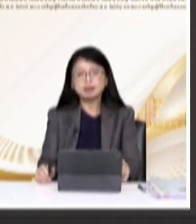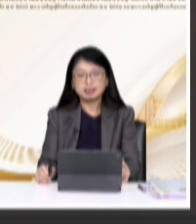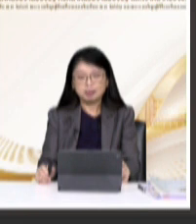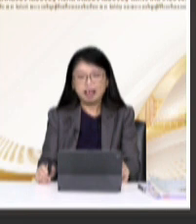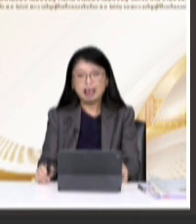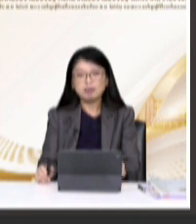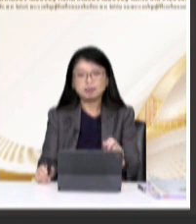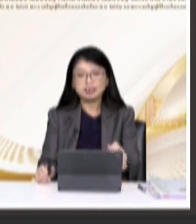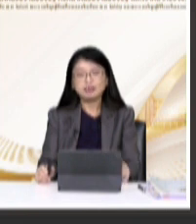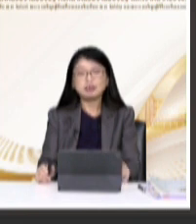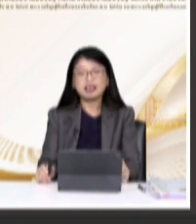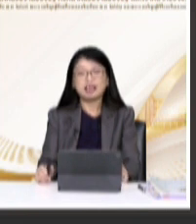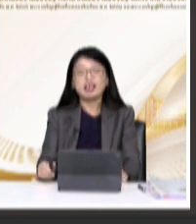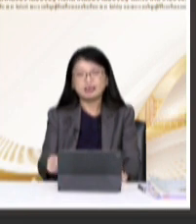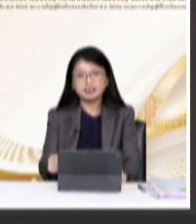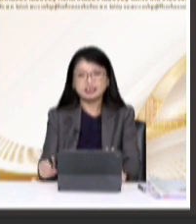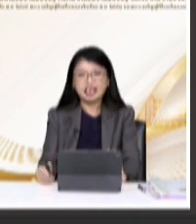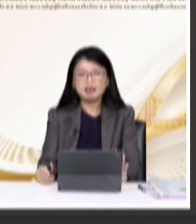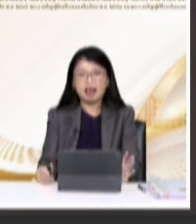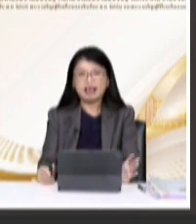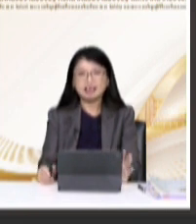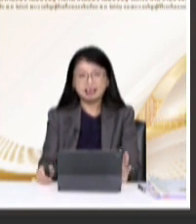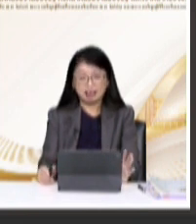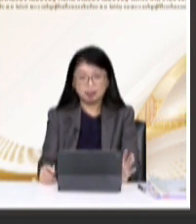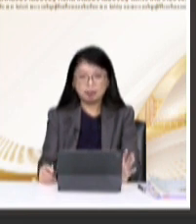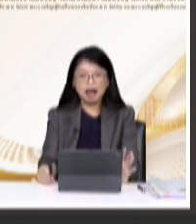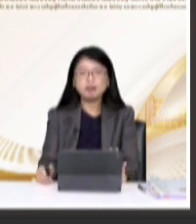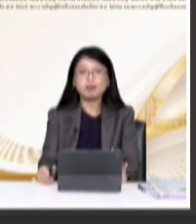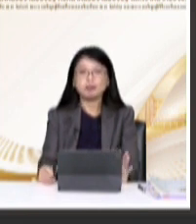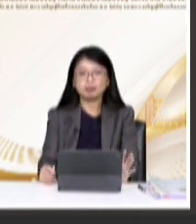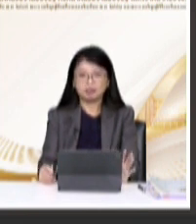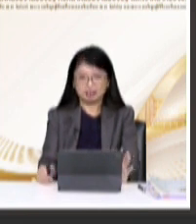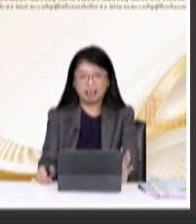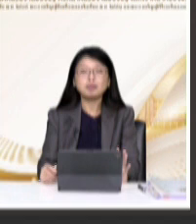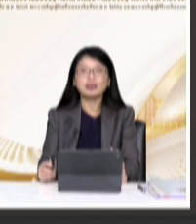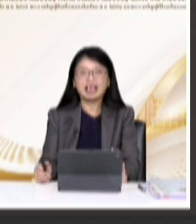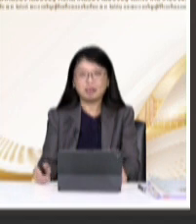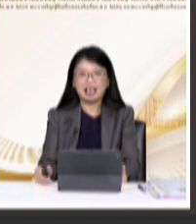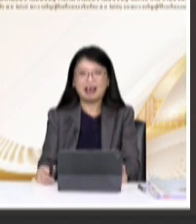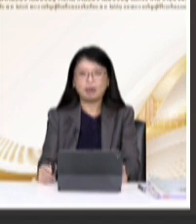ชำระค่าปรับจะต้องดำเนินการอย่างไรก็คือจะแทรกไปให้ท่านเห็นภาพรวม